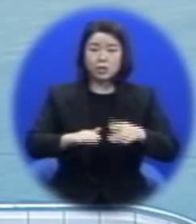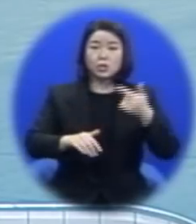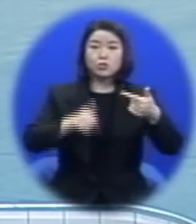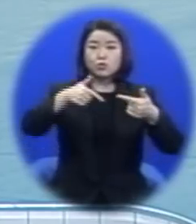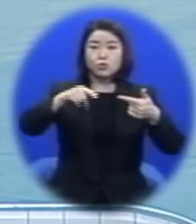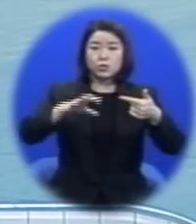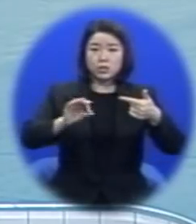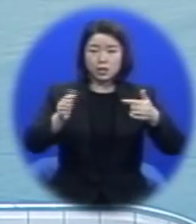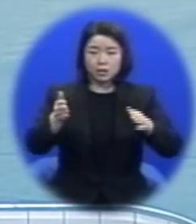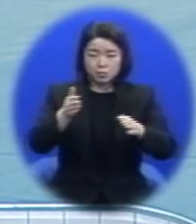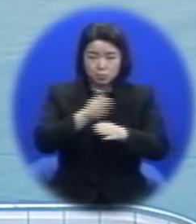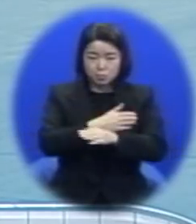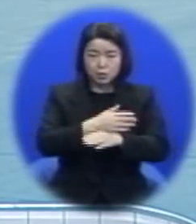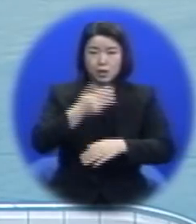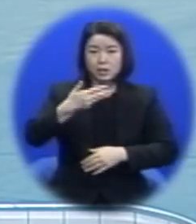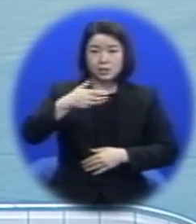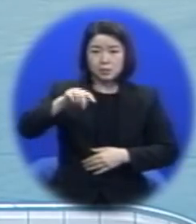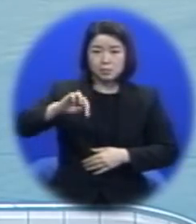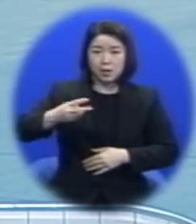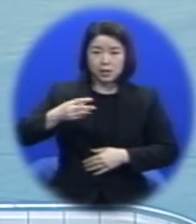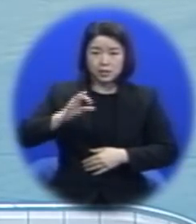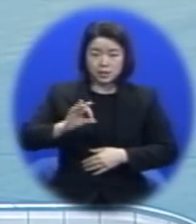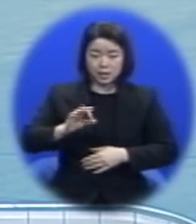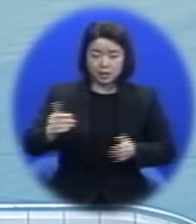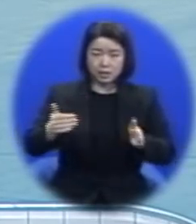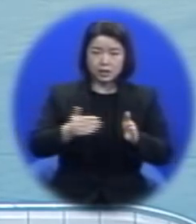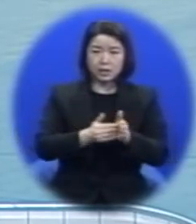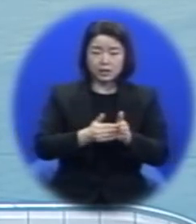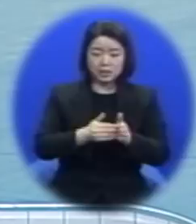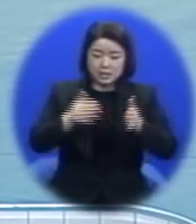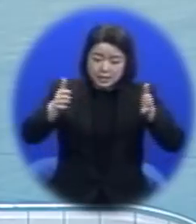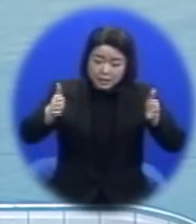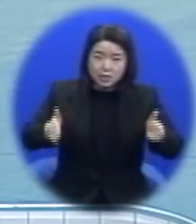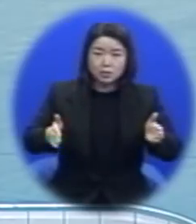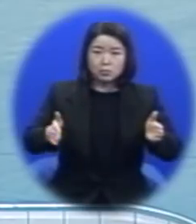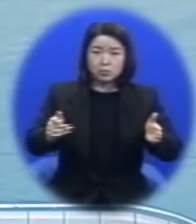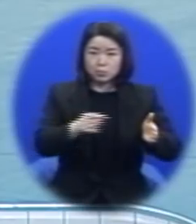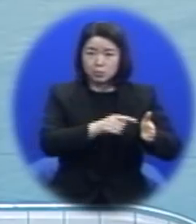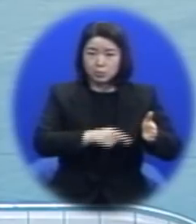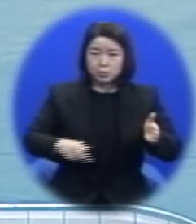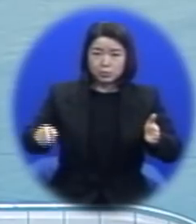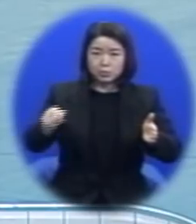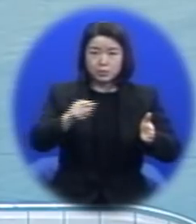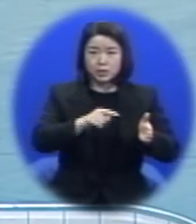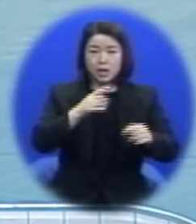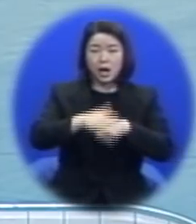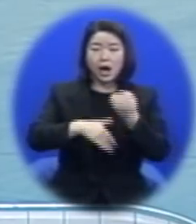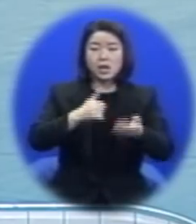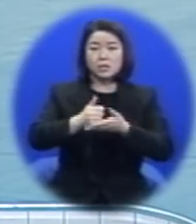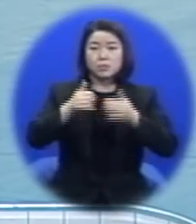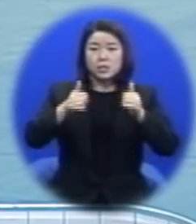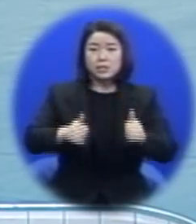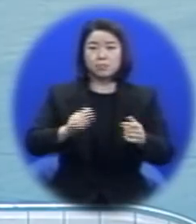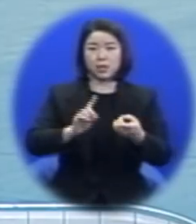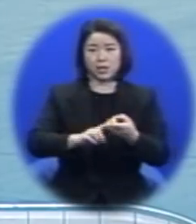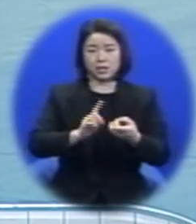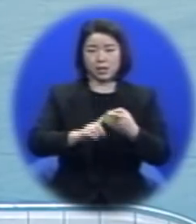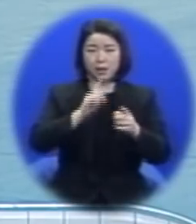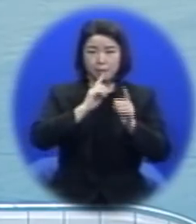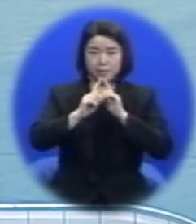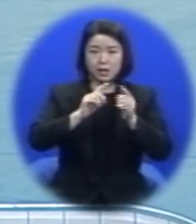18장까지 요한계시록의 가장 많은 분량을 차지하는 이 부분이 하나님의 심판에 대한 이야기입니다.